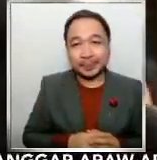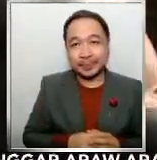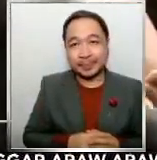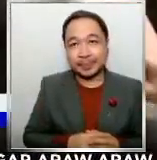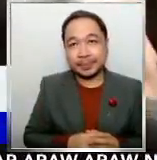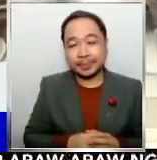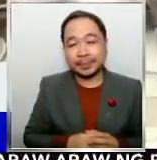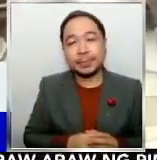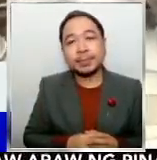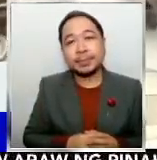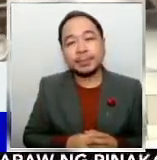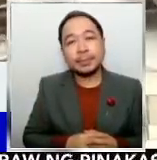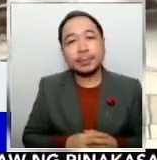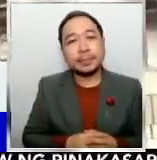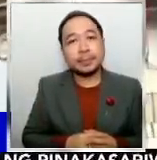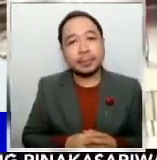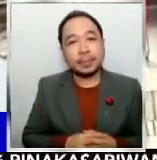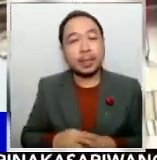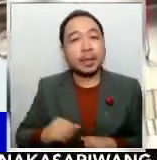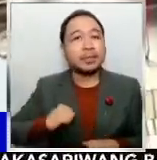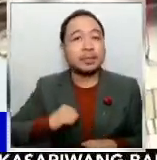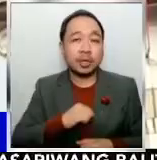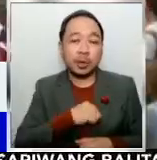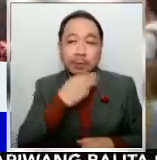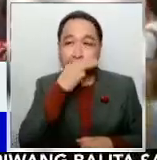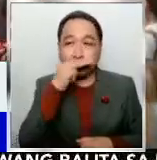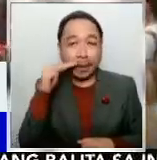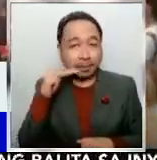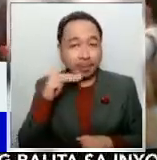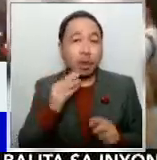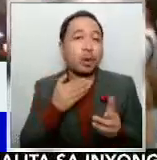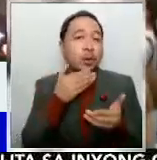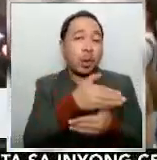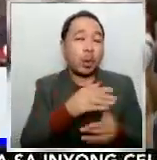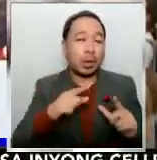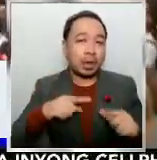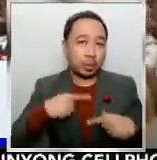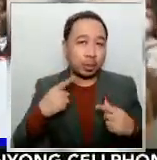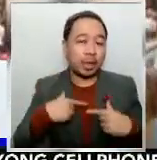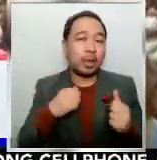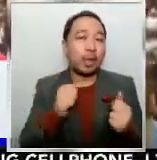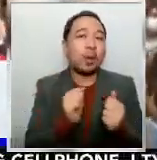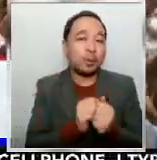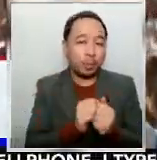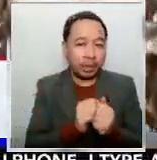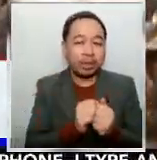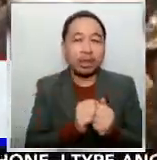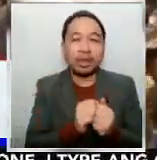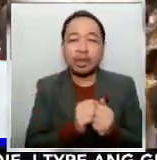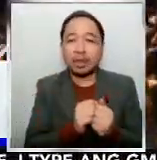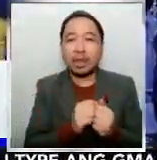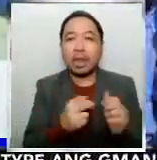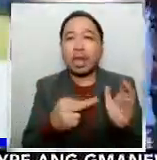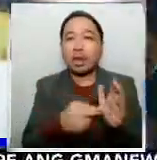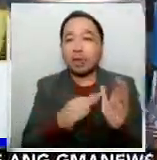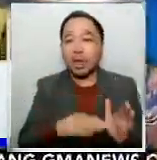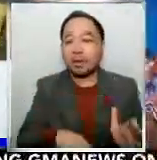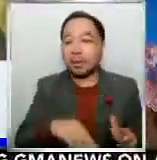Nasa Laguna si Senator Manny Pacquiao at running mate na si House Deputy Speaker Representative Lito Atienza.